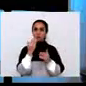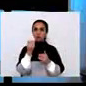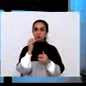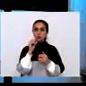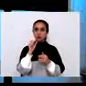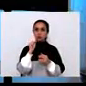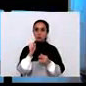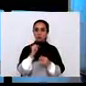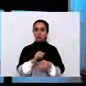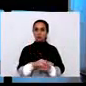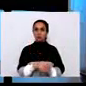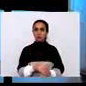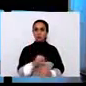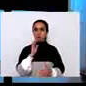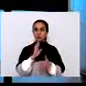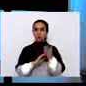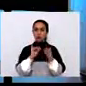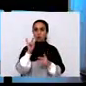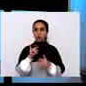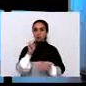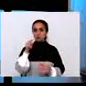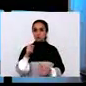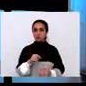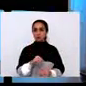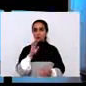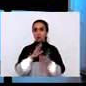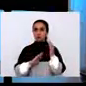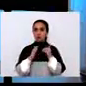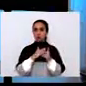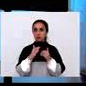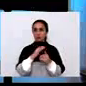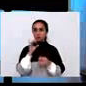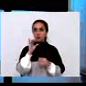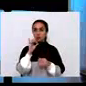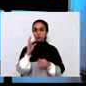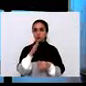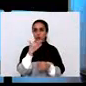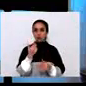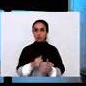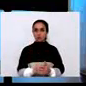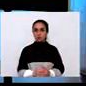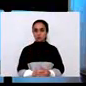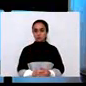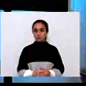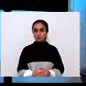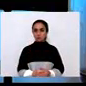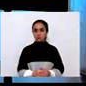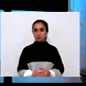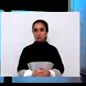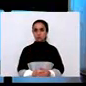А. Без окон, запятая, без дверей, союза нет. В третьем